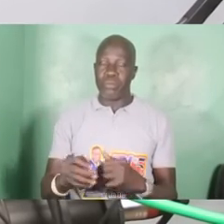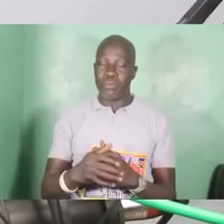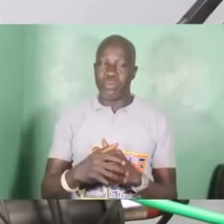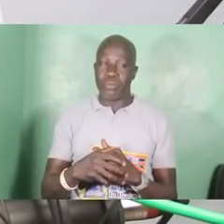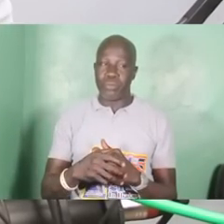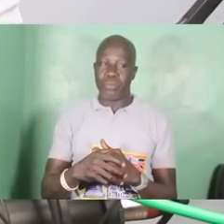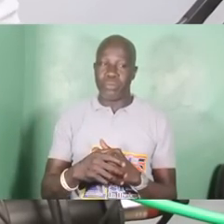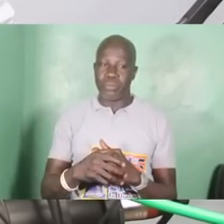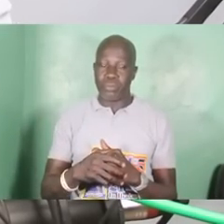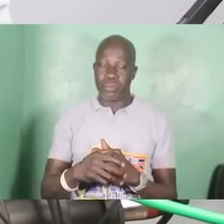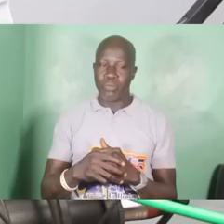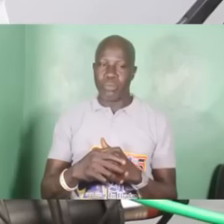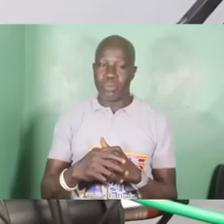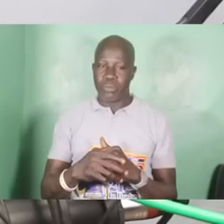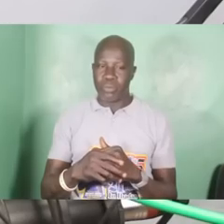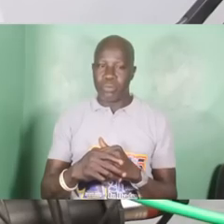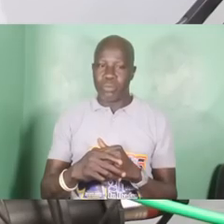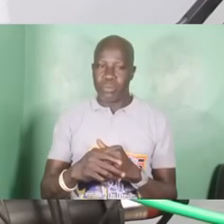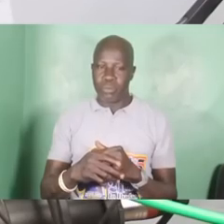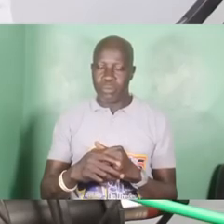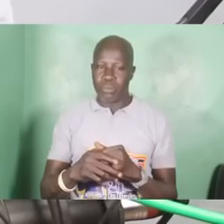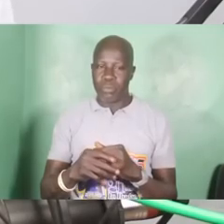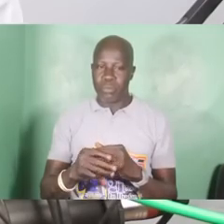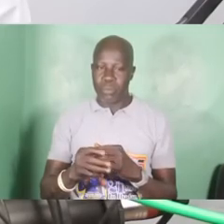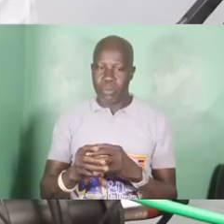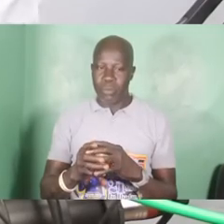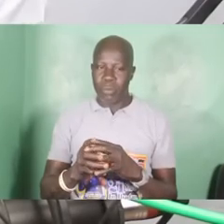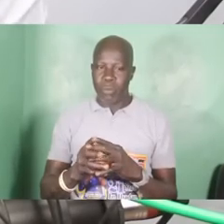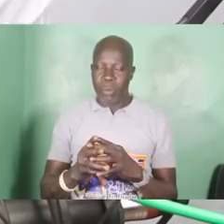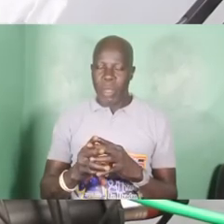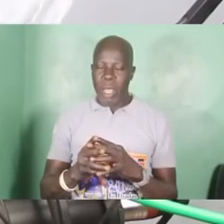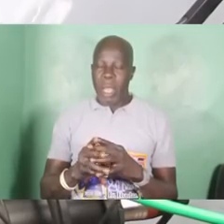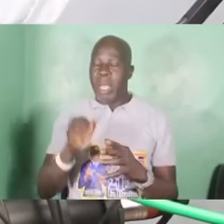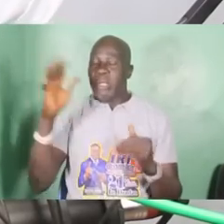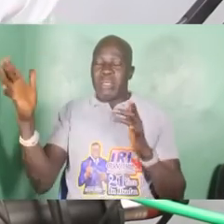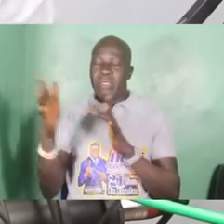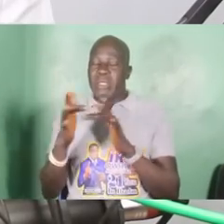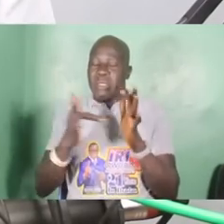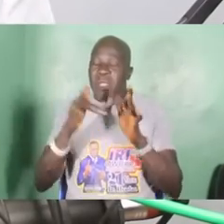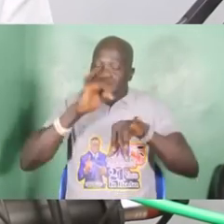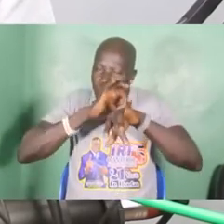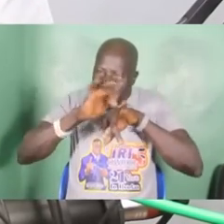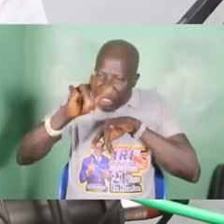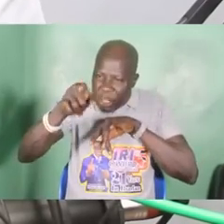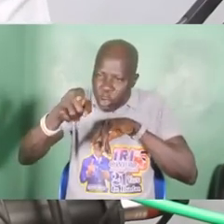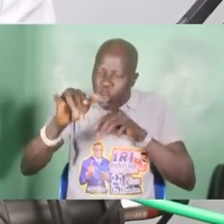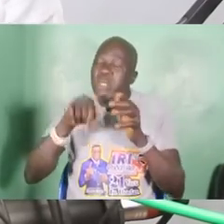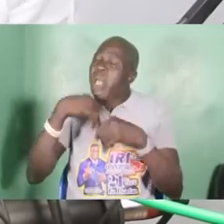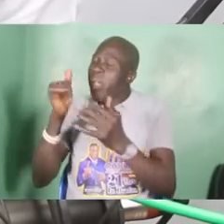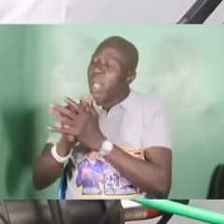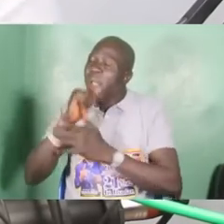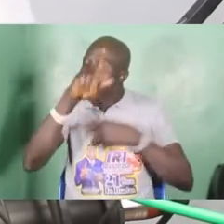ó sì wù pé àánú ìjẹ ènìyàn ṣe mí nítorí tí ó di ijọ́ mẹ́ta àánú Jésù ṣe ọ́ ọwọ́ sọ tí ti wòlíì